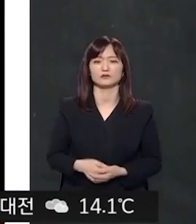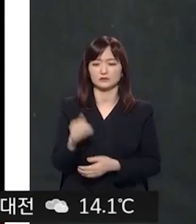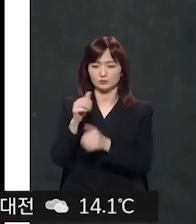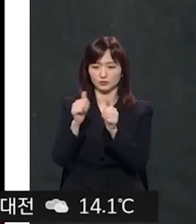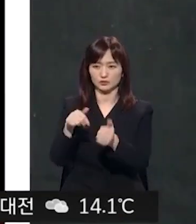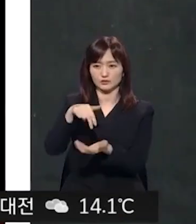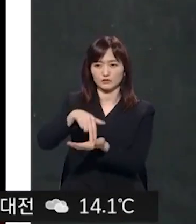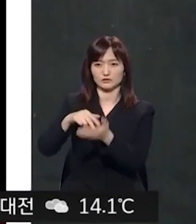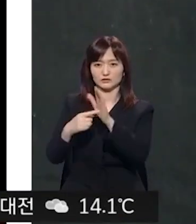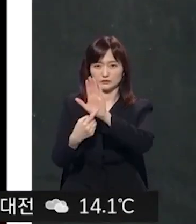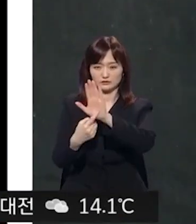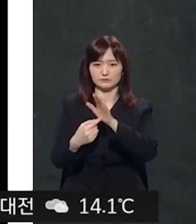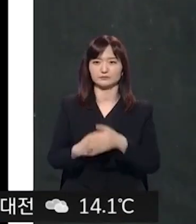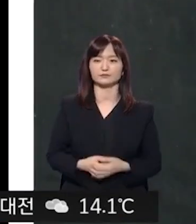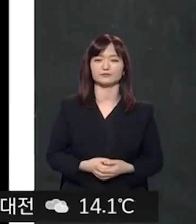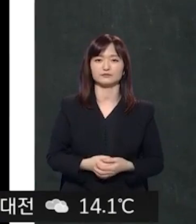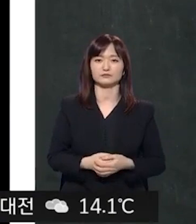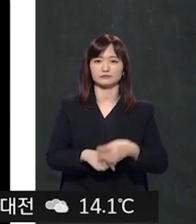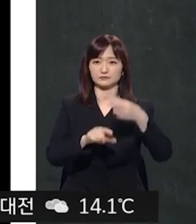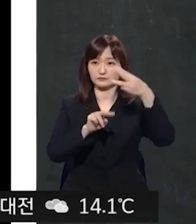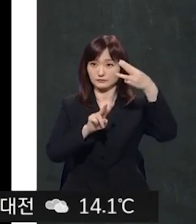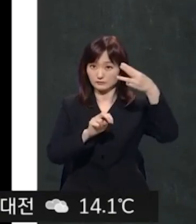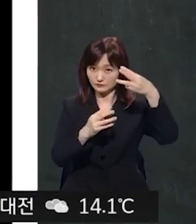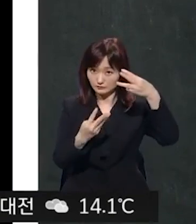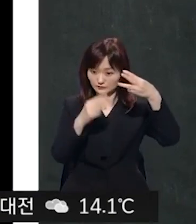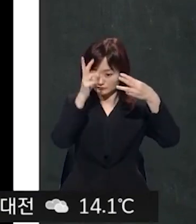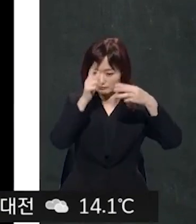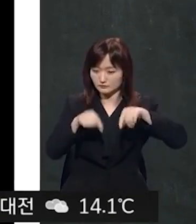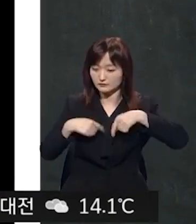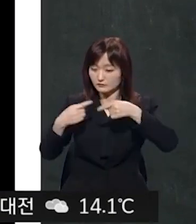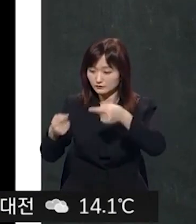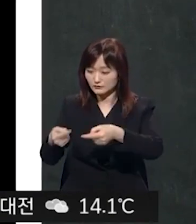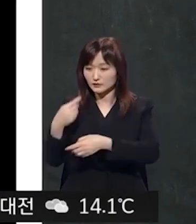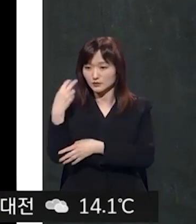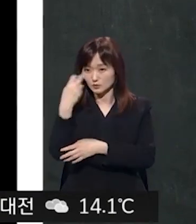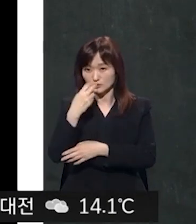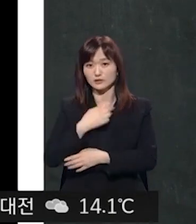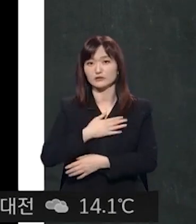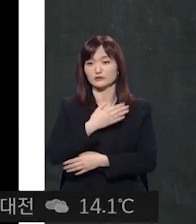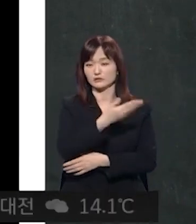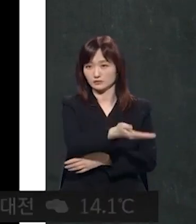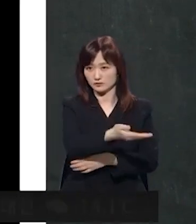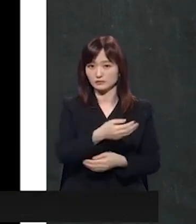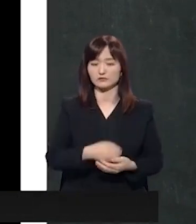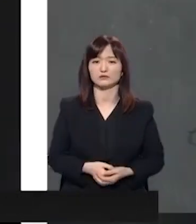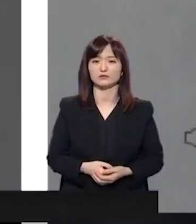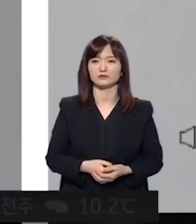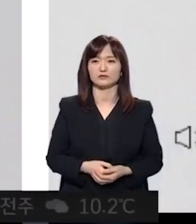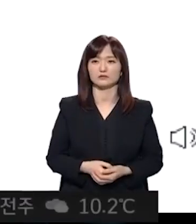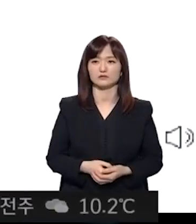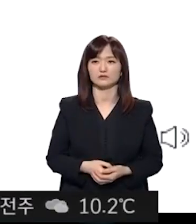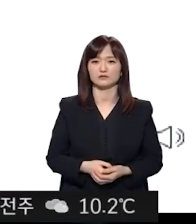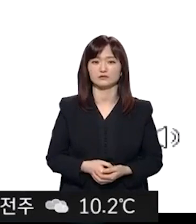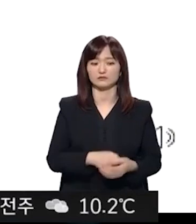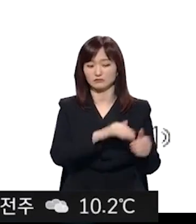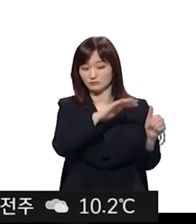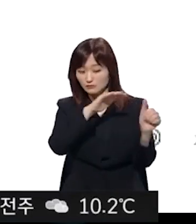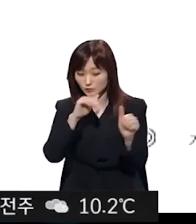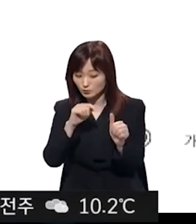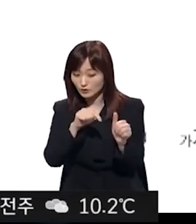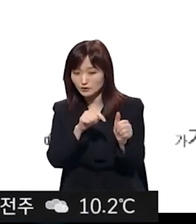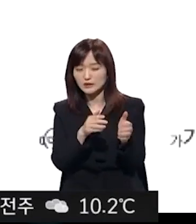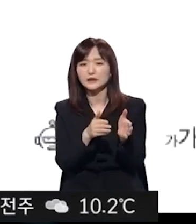변호인 측의 입장을 냈는데요 일단 24일 오늘 출석해서 조사받으라는 통보를 받았다고 합니다 하지만 그 당시에 경찰은이 소환이